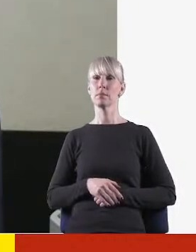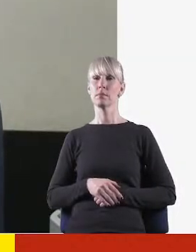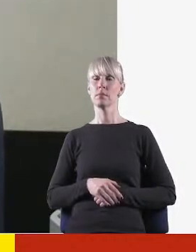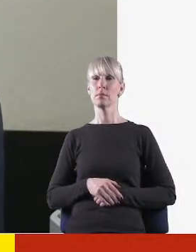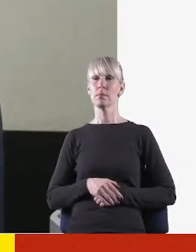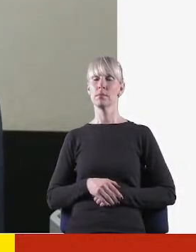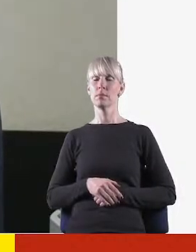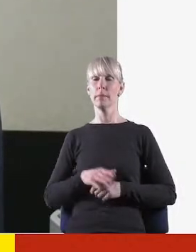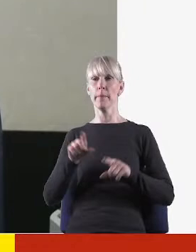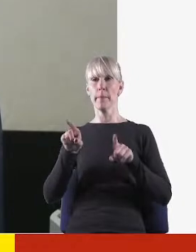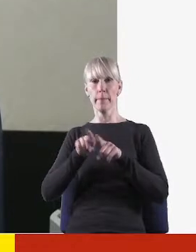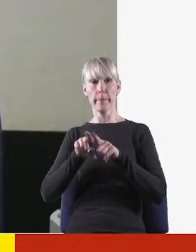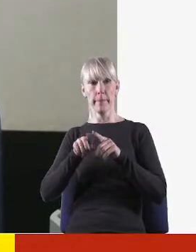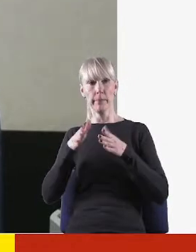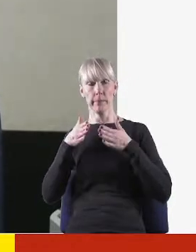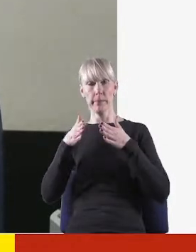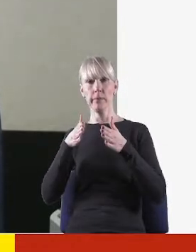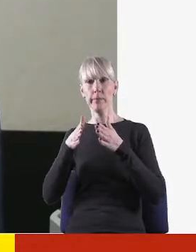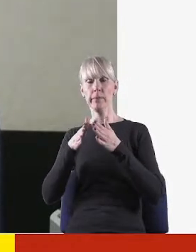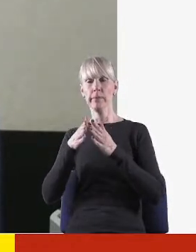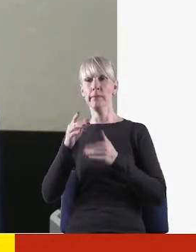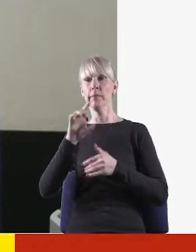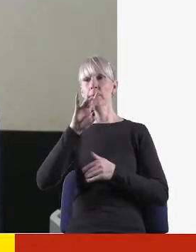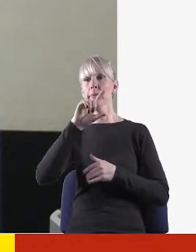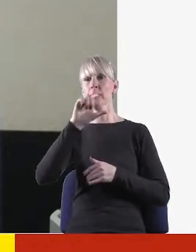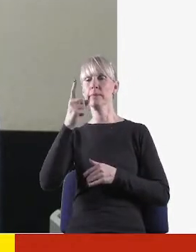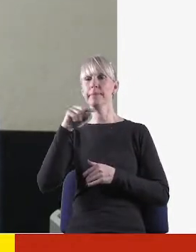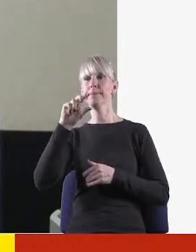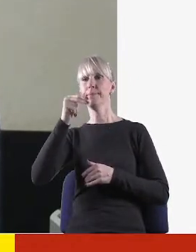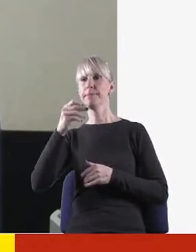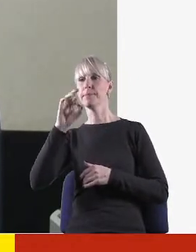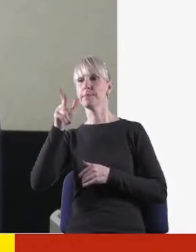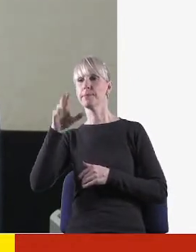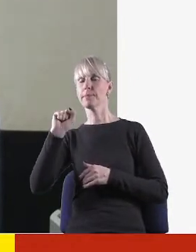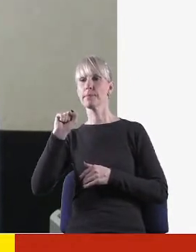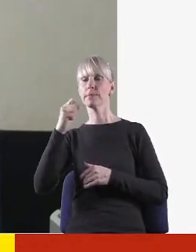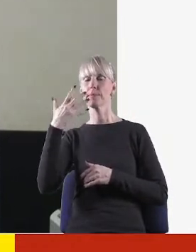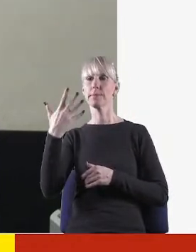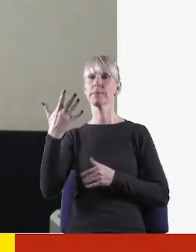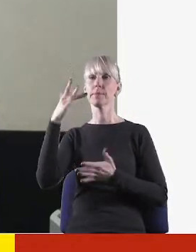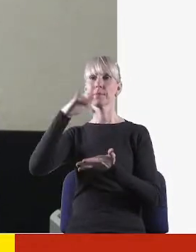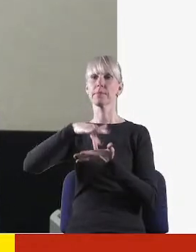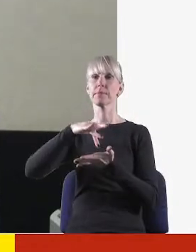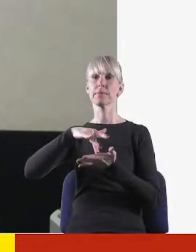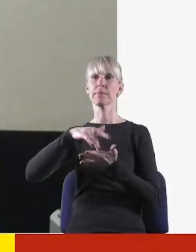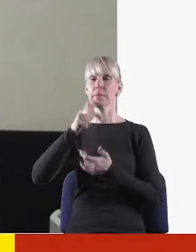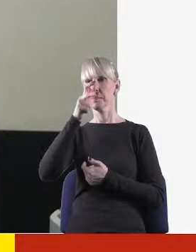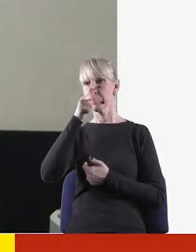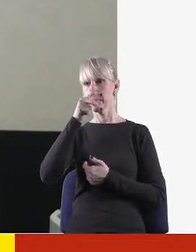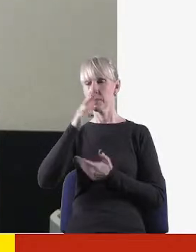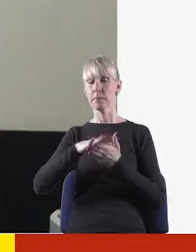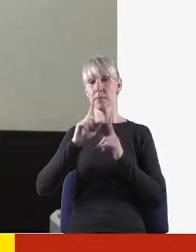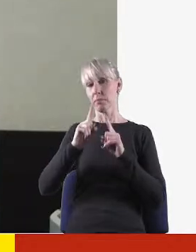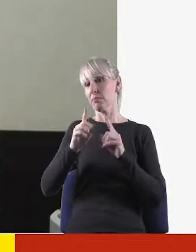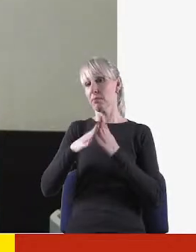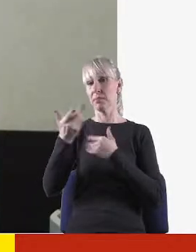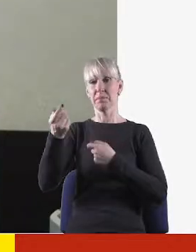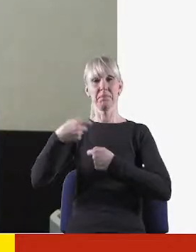Gdańską 5 w Pabianicach, w październiku wynik negatywny. No są to